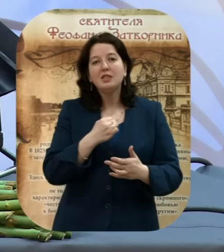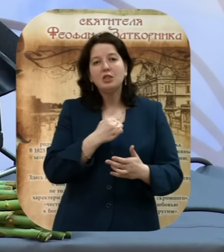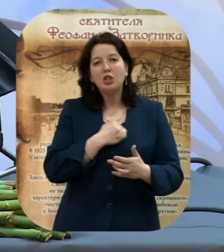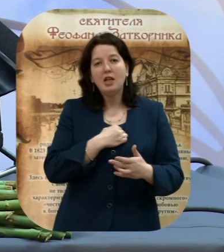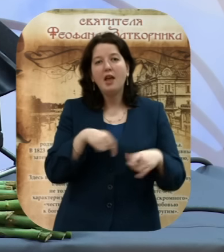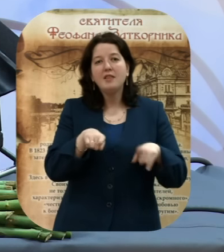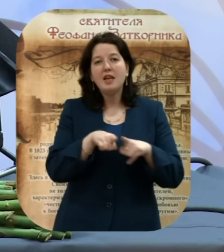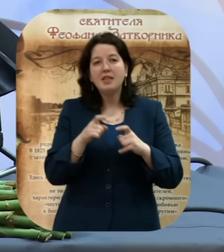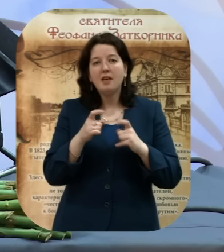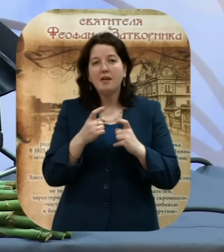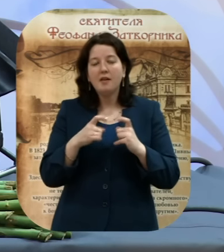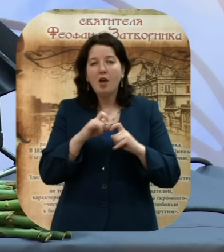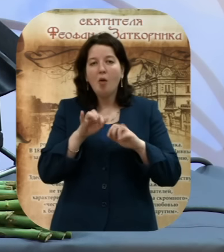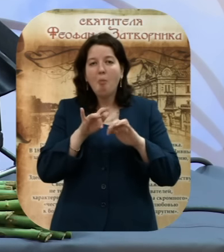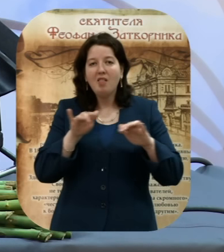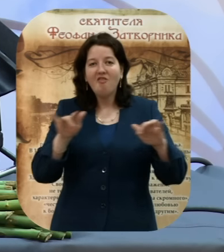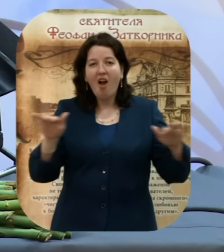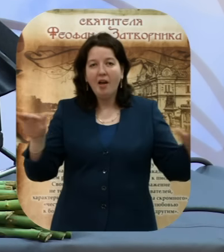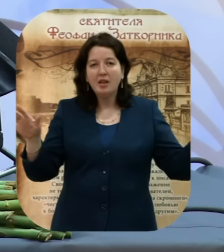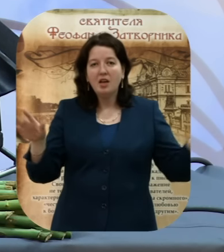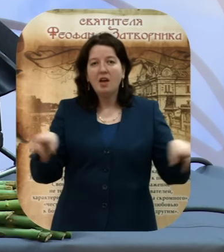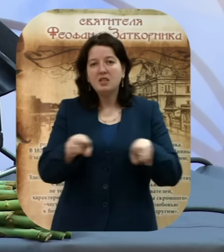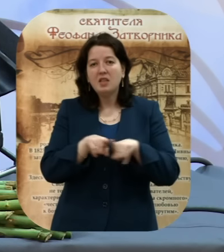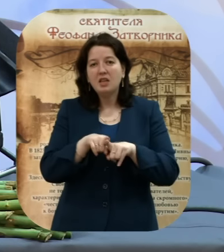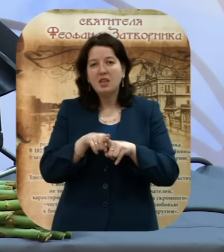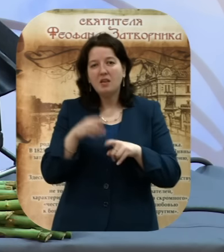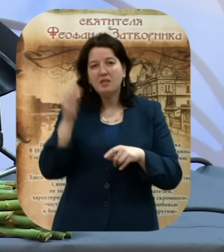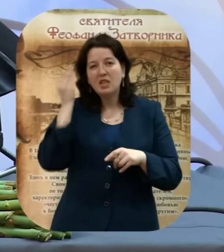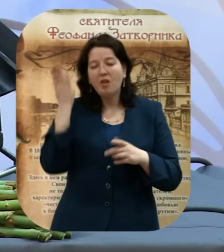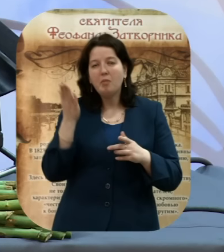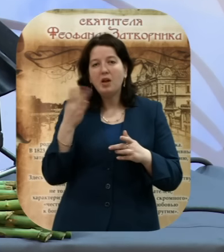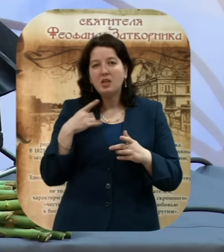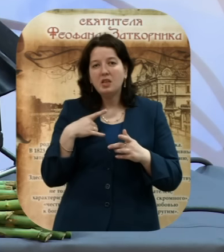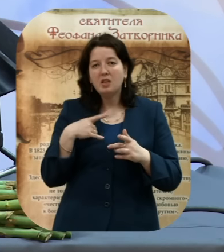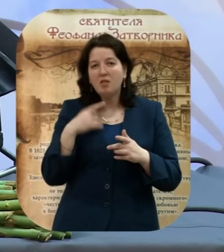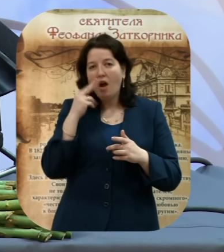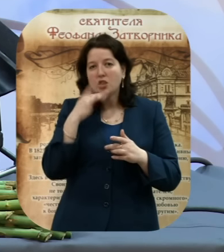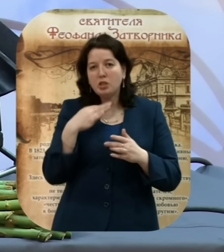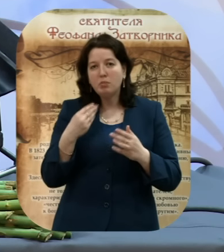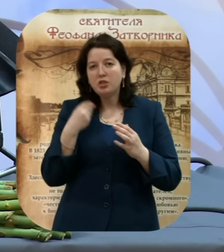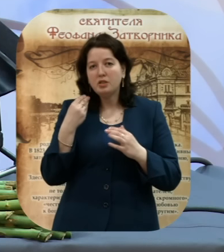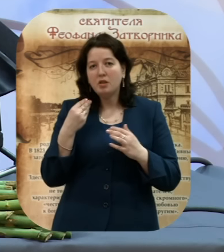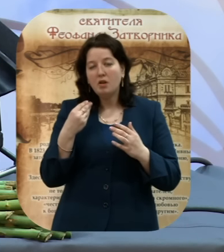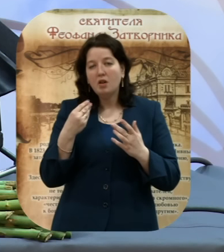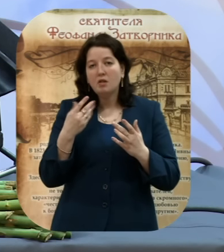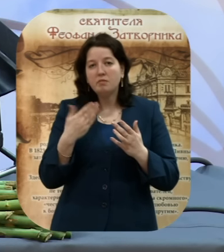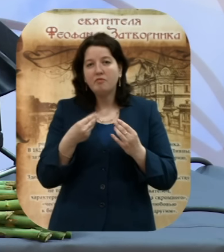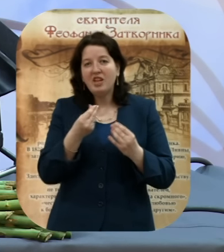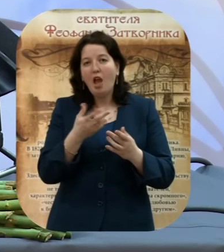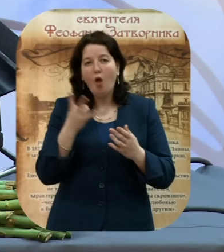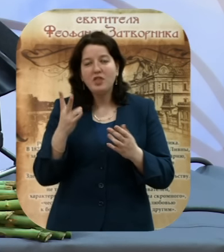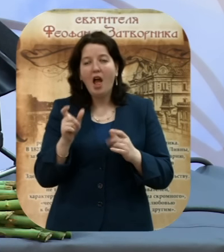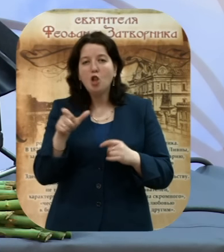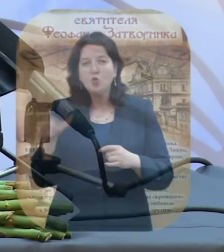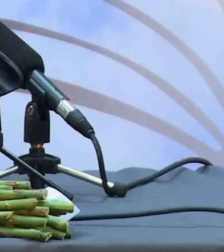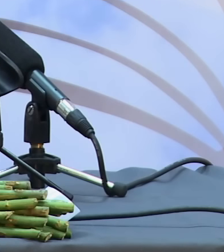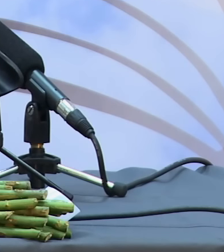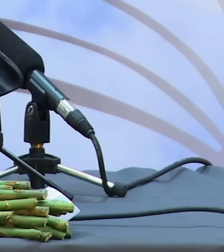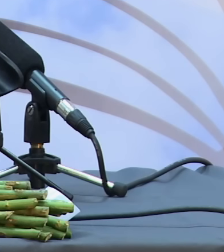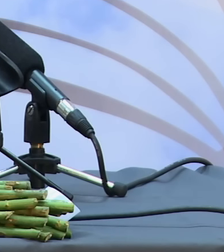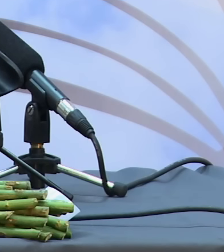молва разносит вот такие вещи и смущает подчас людей. Да. Поэтому